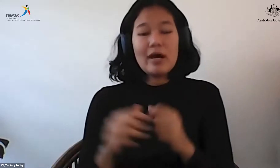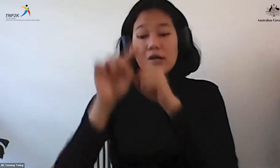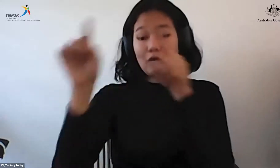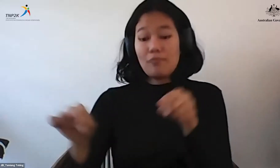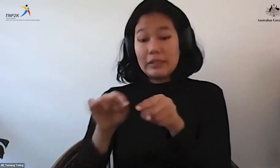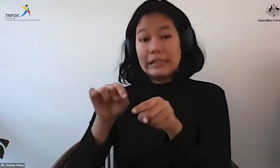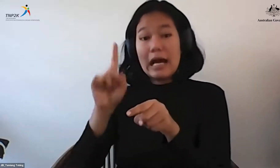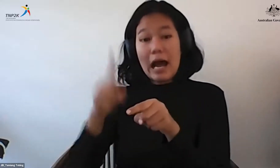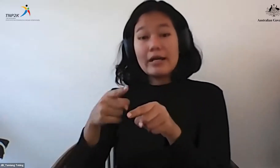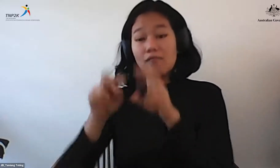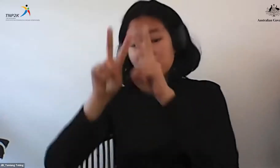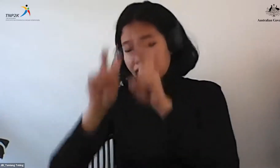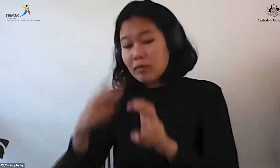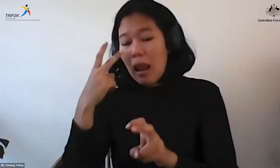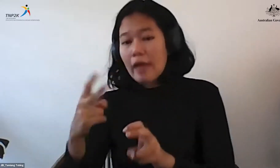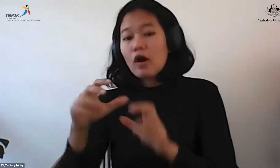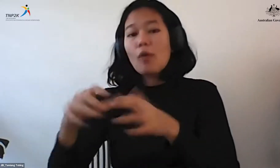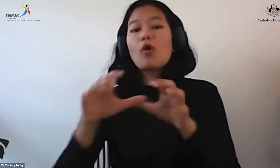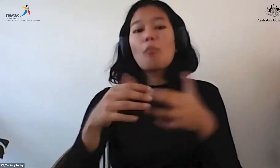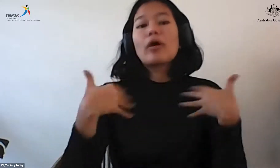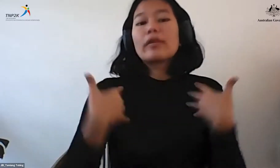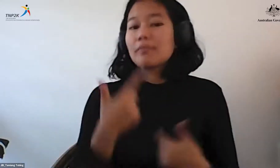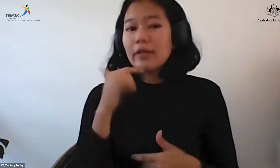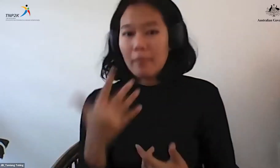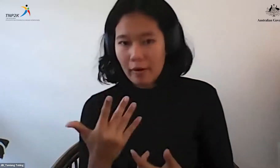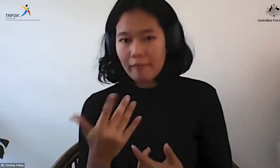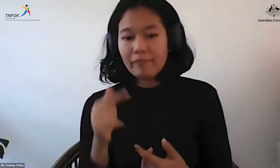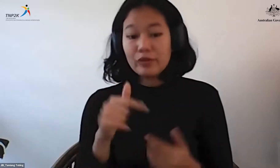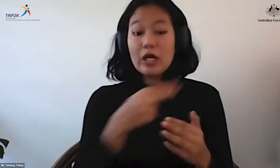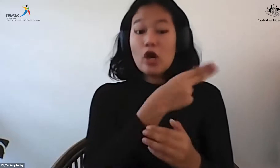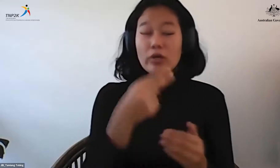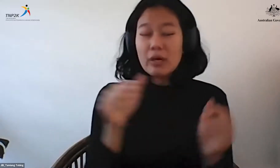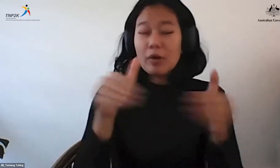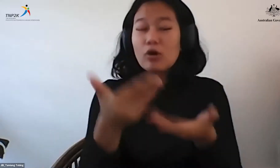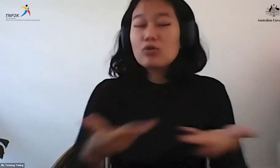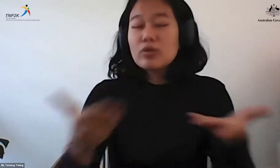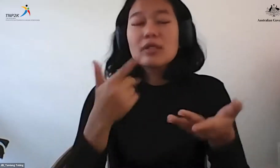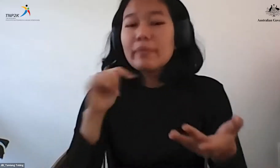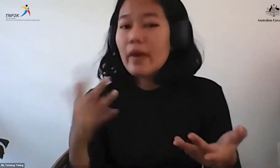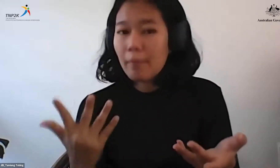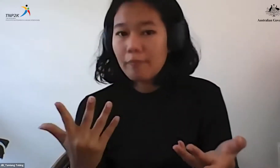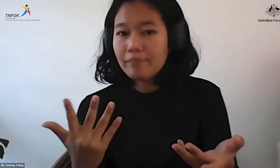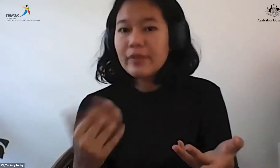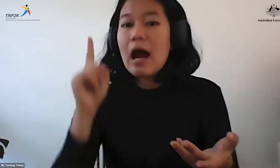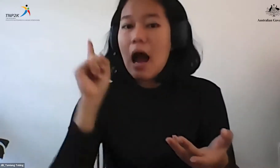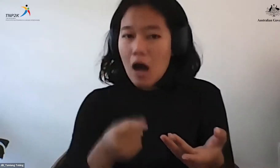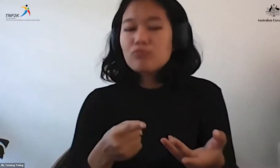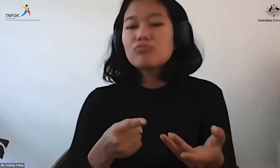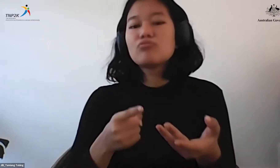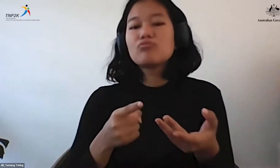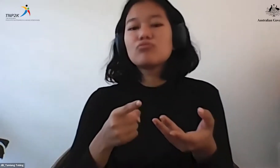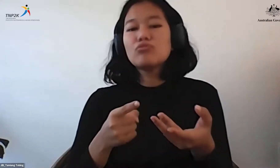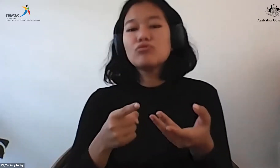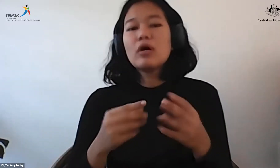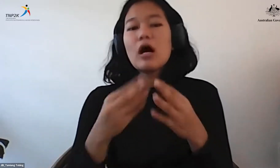mengidentifikasi kelompok-kelompok rentan dan bagaimana perlindungan sosial Indonesia ke depan itu harus mengadres permasalahan kerentanan